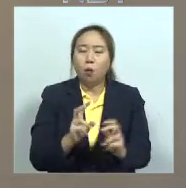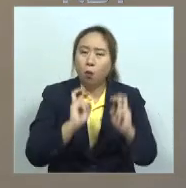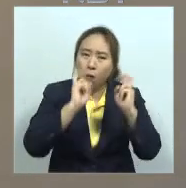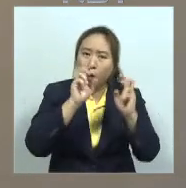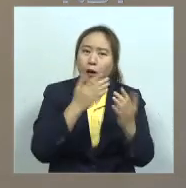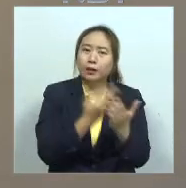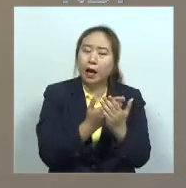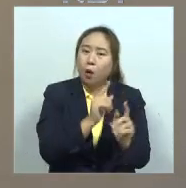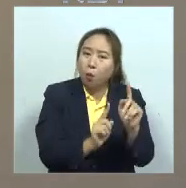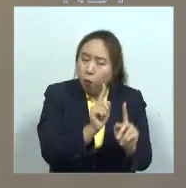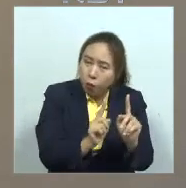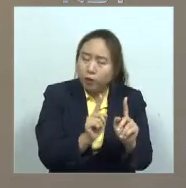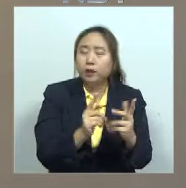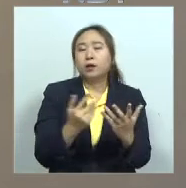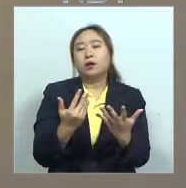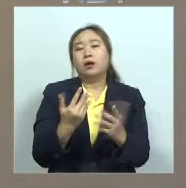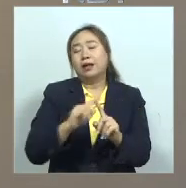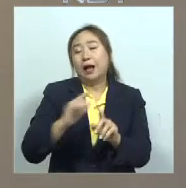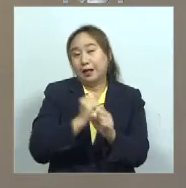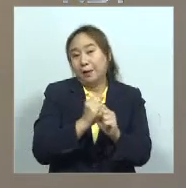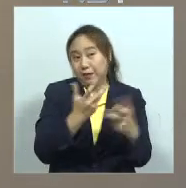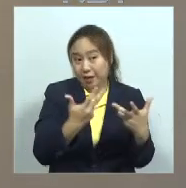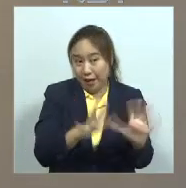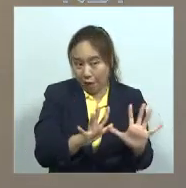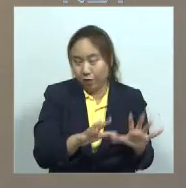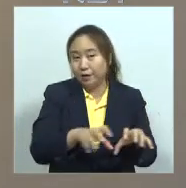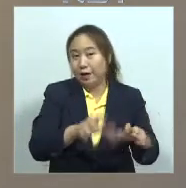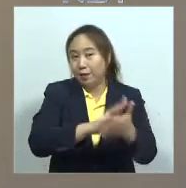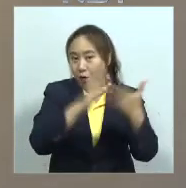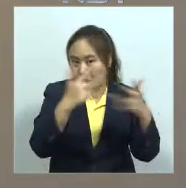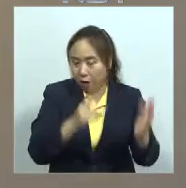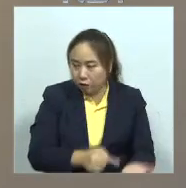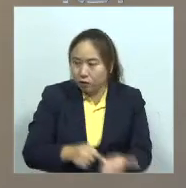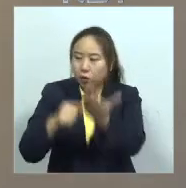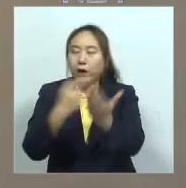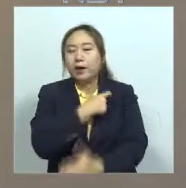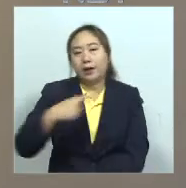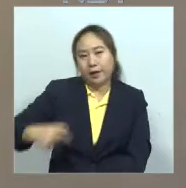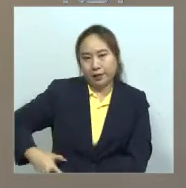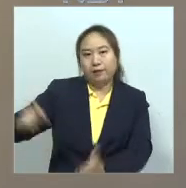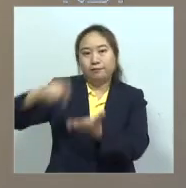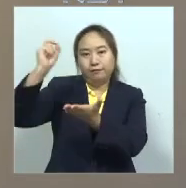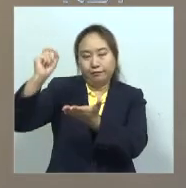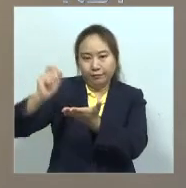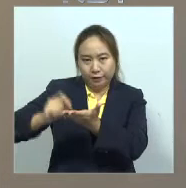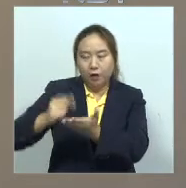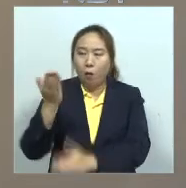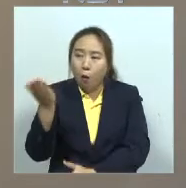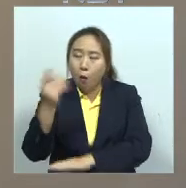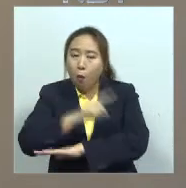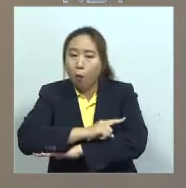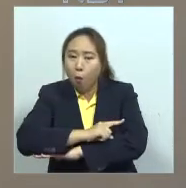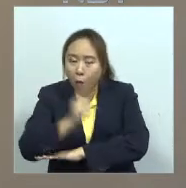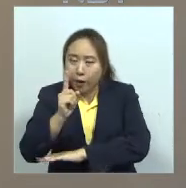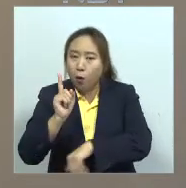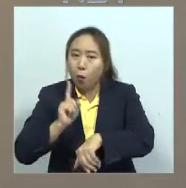ให้เวลาเขาดำเนินการนะแล้วเสร็จแล้วก็จะส่งถวายขึ้นไปนั่นแหละเพื่อทรงพระโปรดเกล้าแล้วก็ขอพระทานวันเวลาในการถ